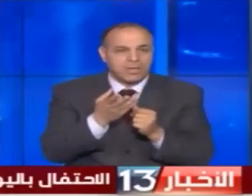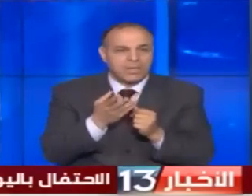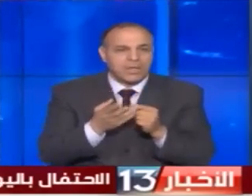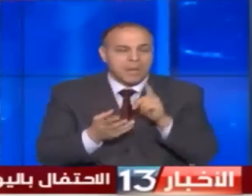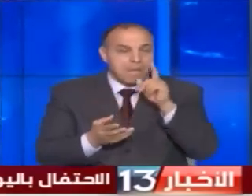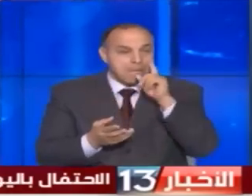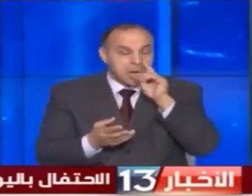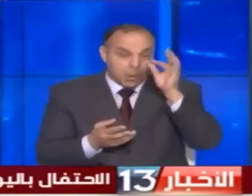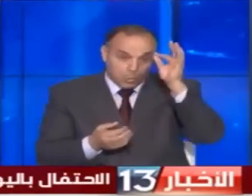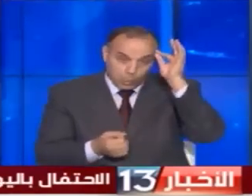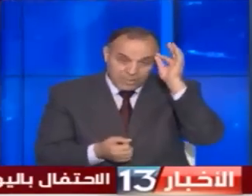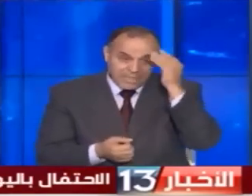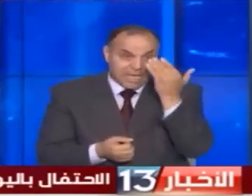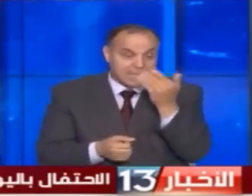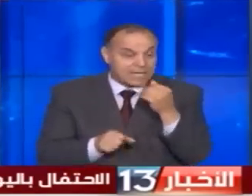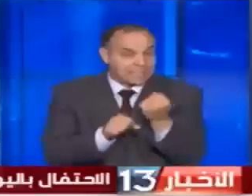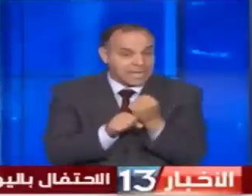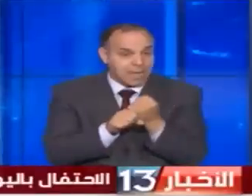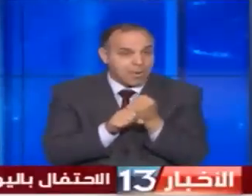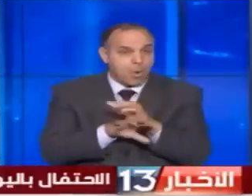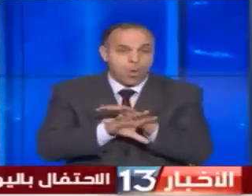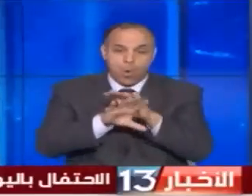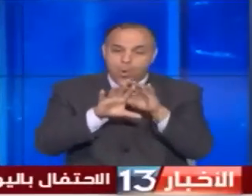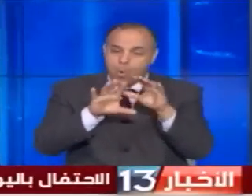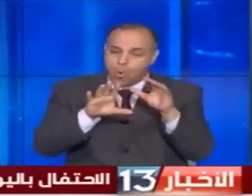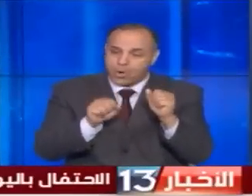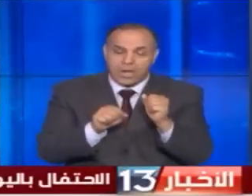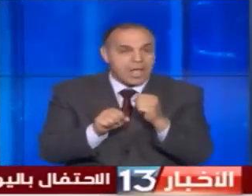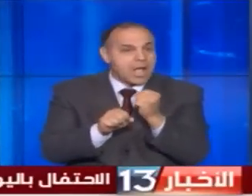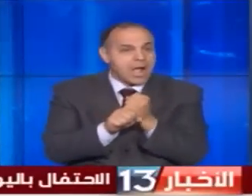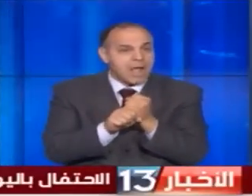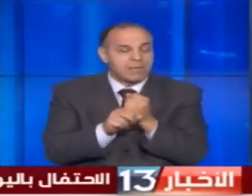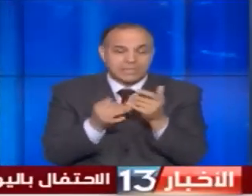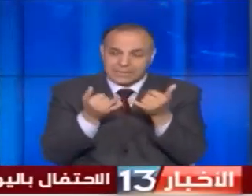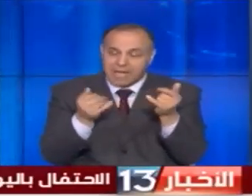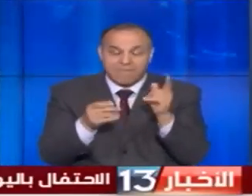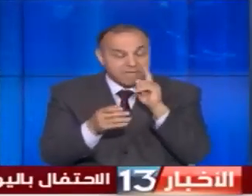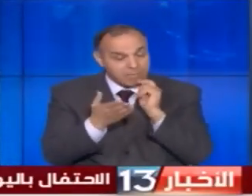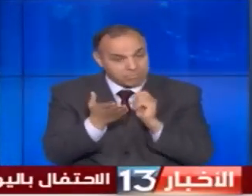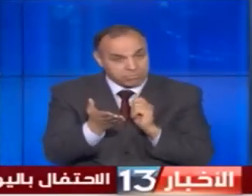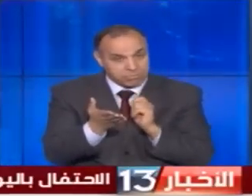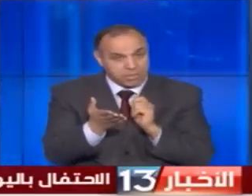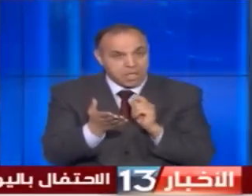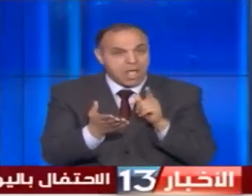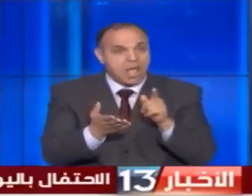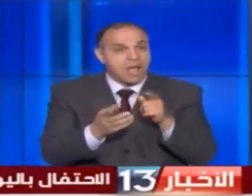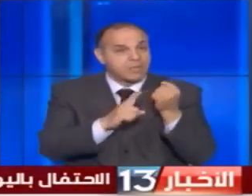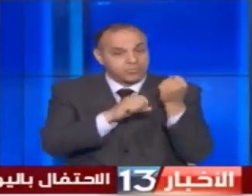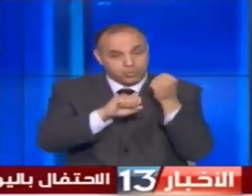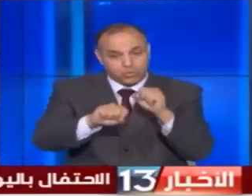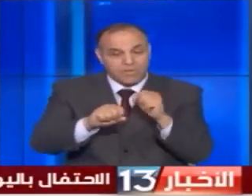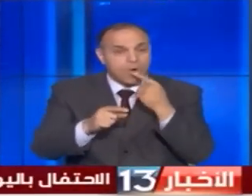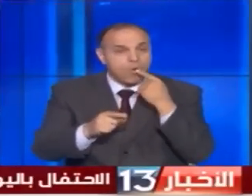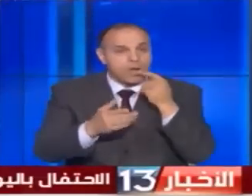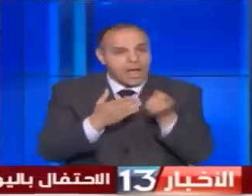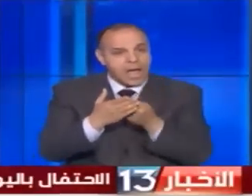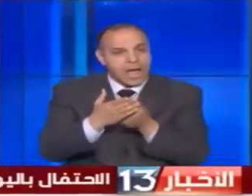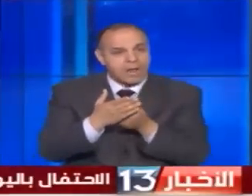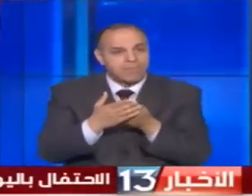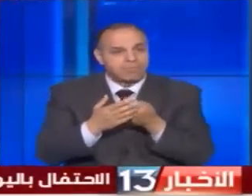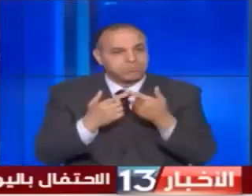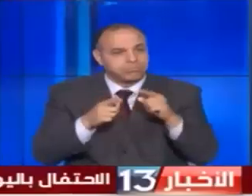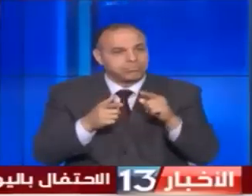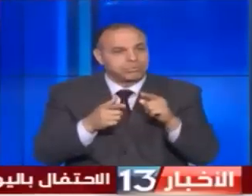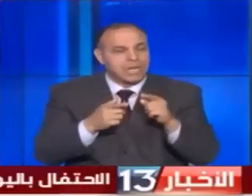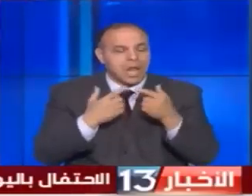المراه التوثيق التي تعمل في جميع المجالات ومنها مجال الصحافه واللاتي على بالقلم والمصلحه عن